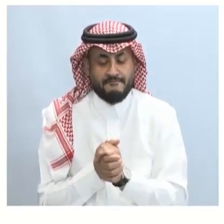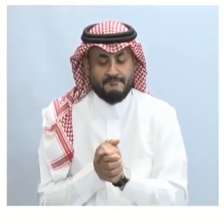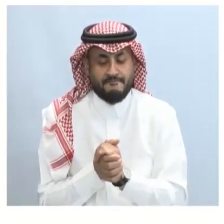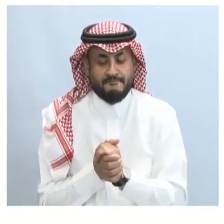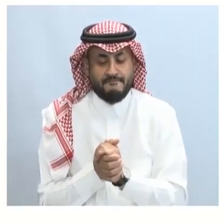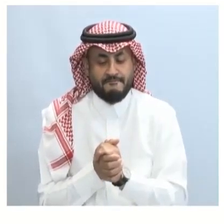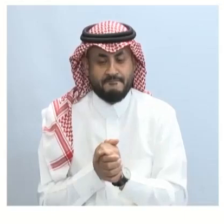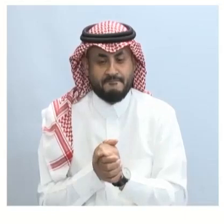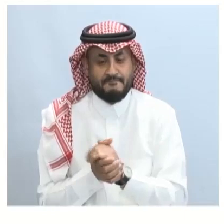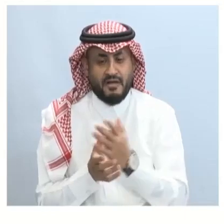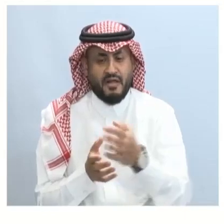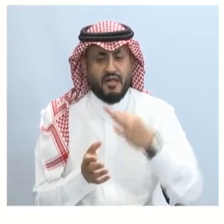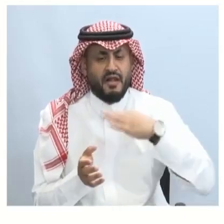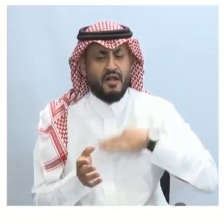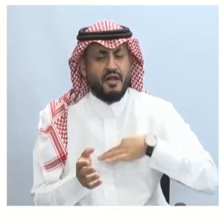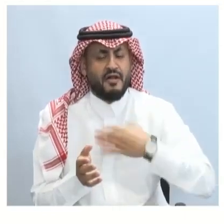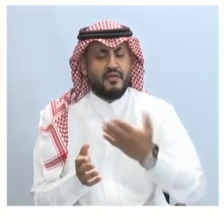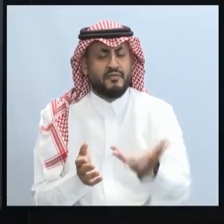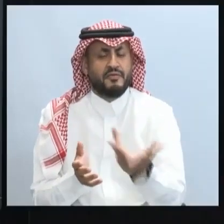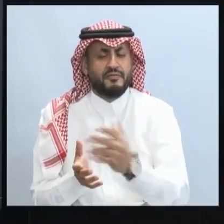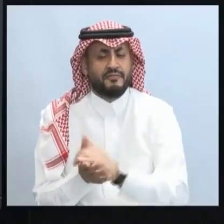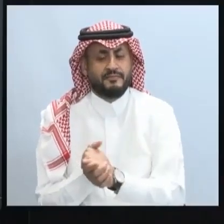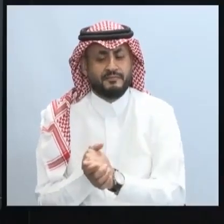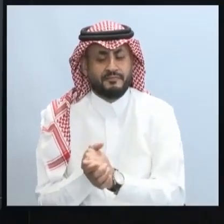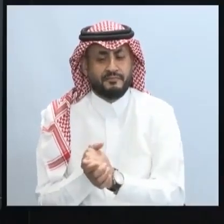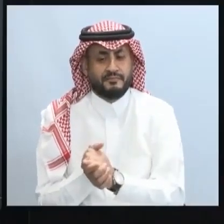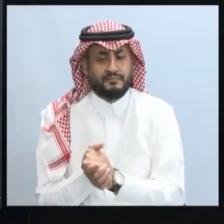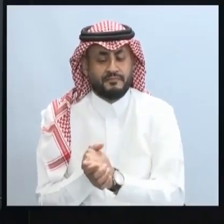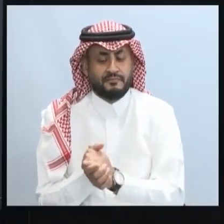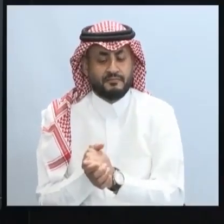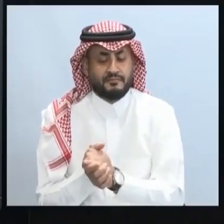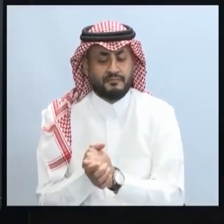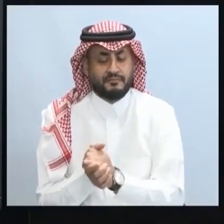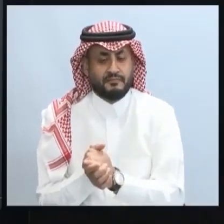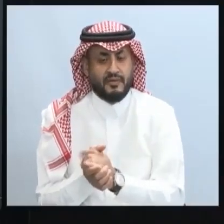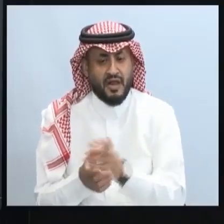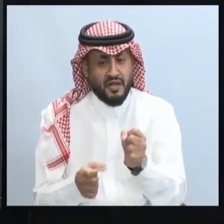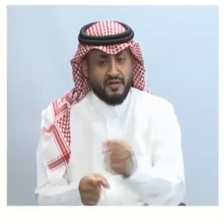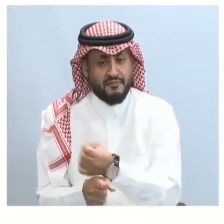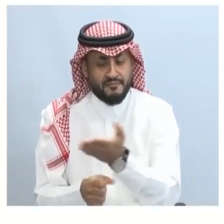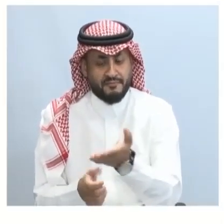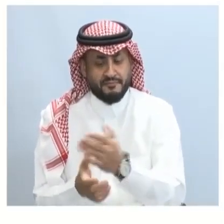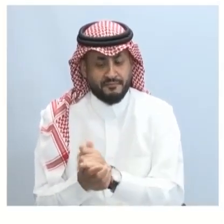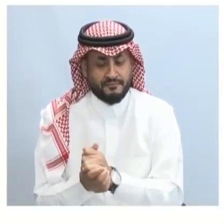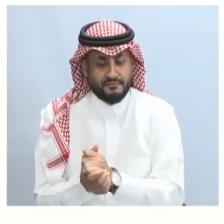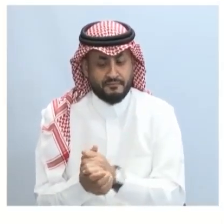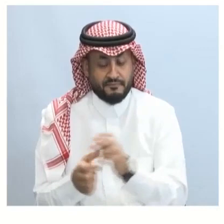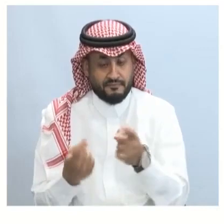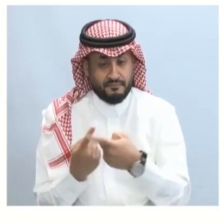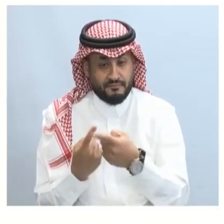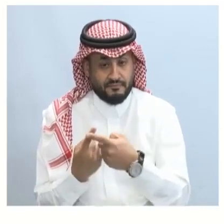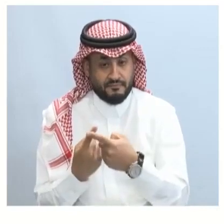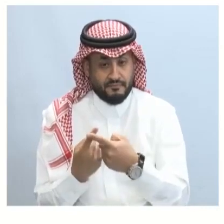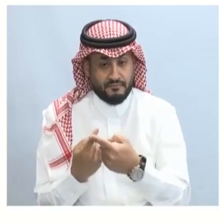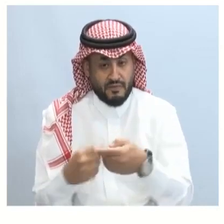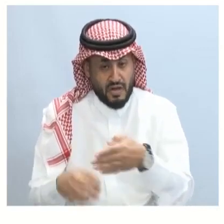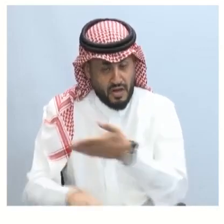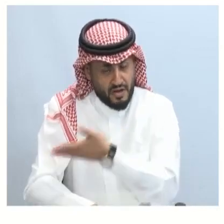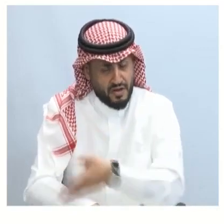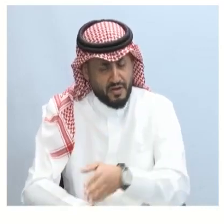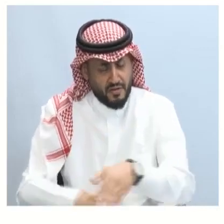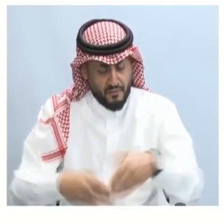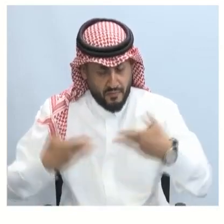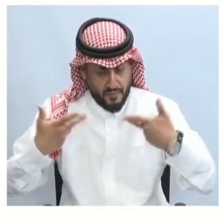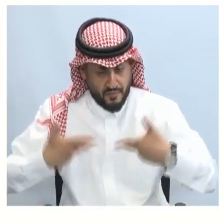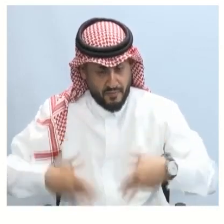اذا انا استفيد من هذه الامور حتى اطبقها واعمل بها واحرص على نظافه